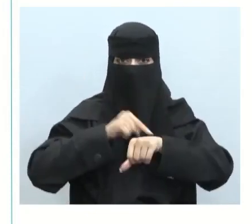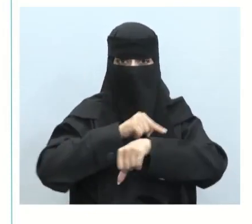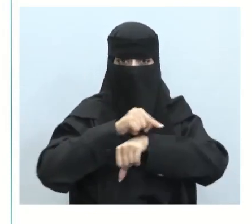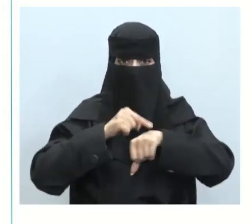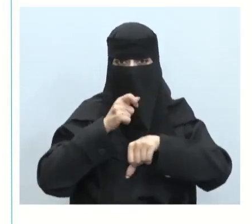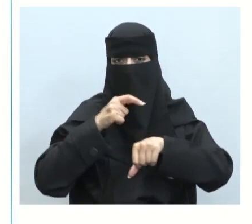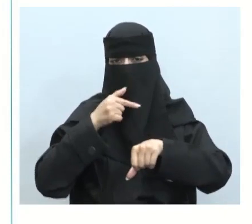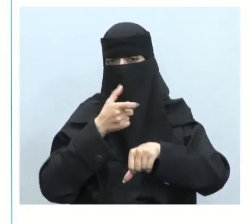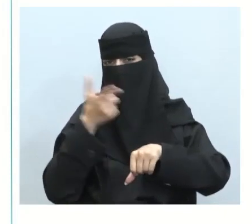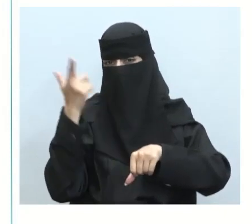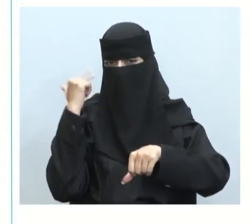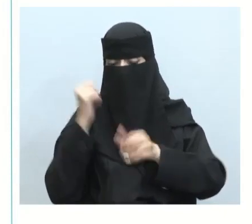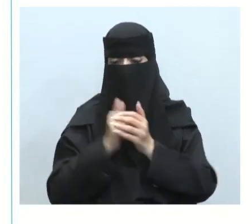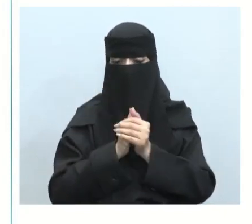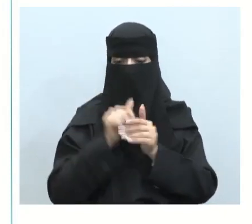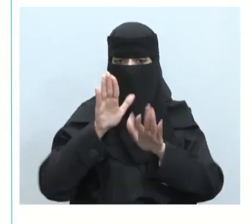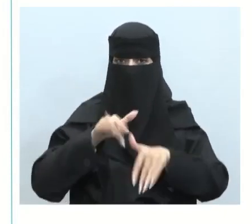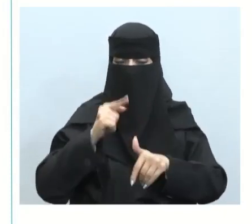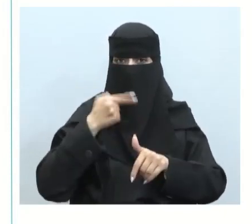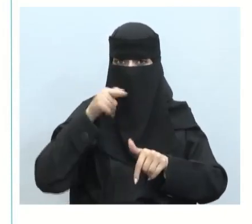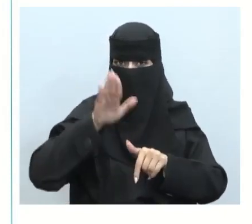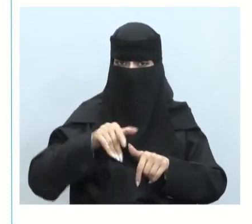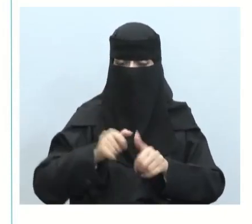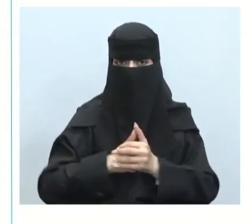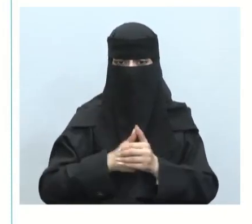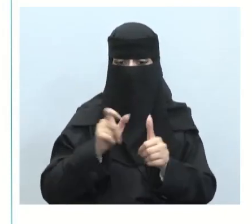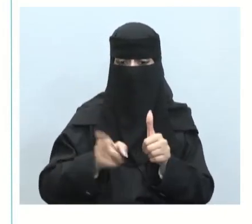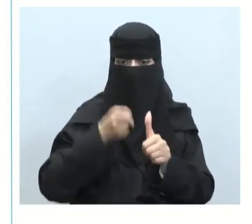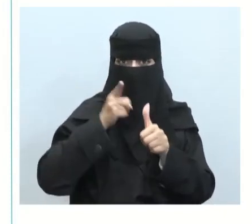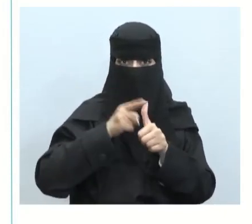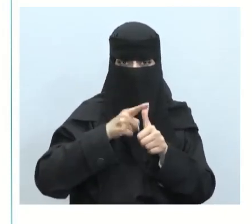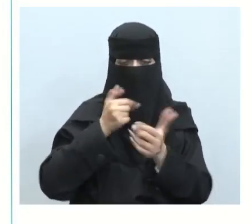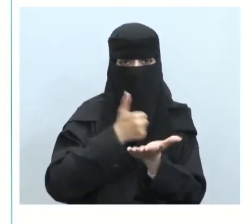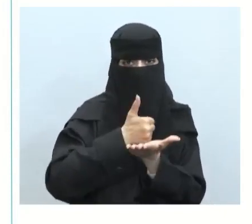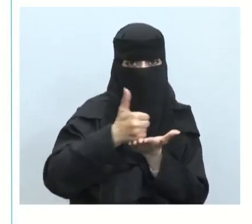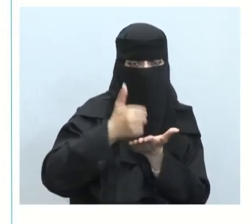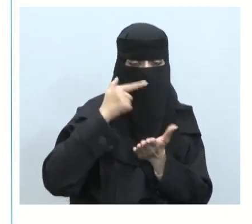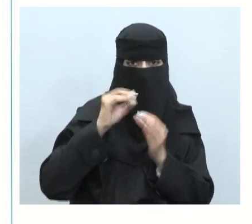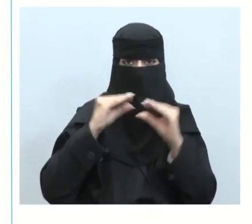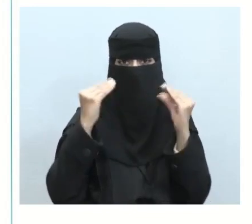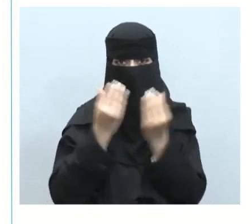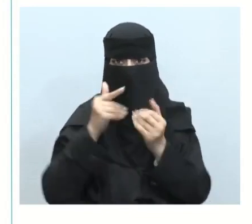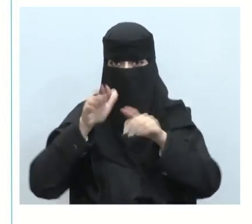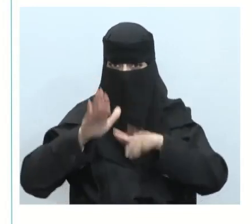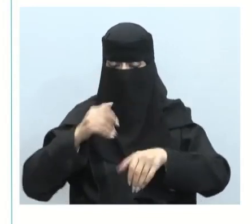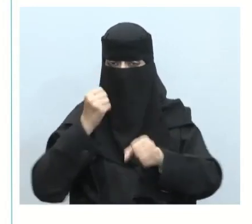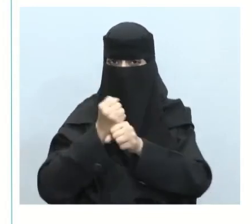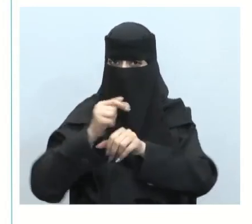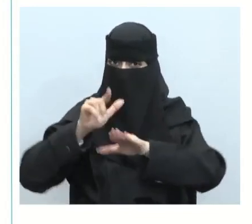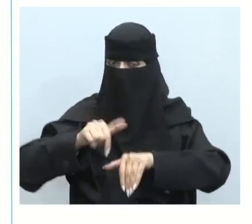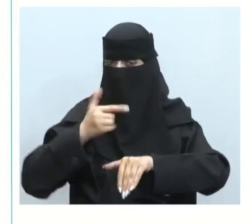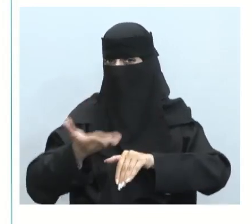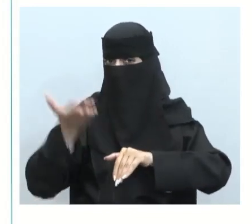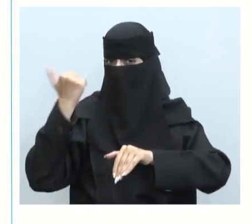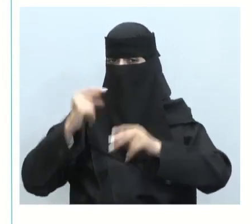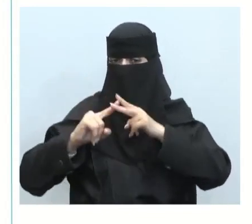مر العصور ذكرنا هنالك اولى انماط الاداره تم تطبيقه فيما قبل